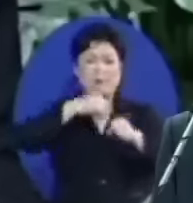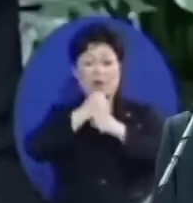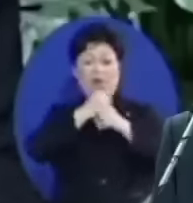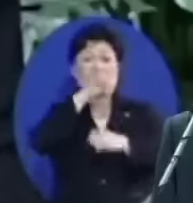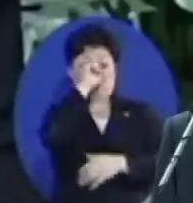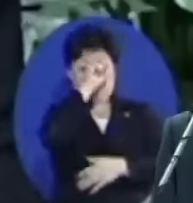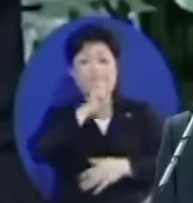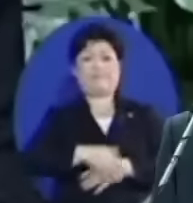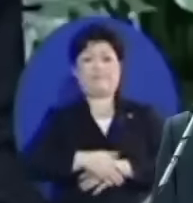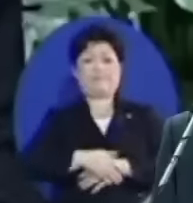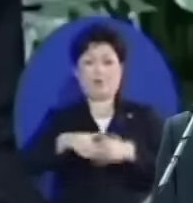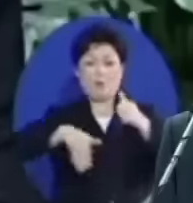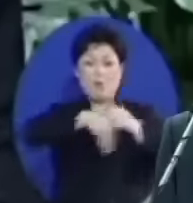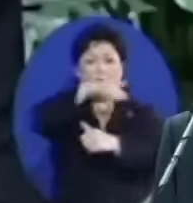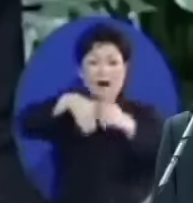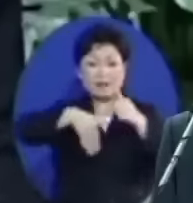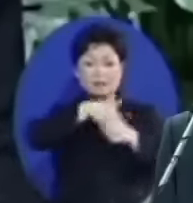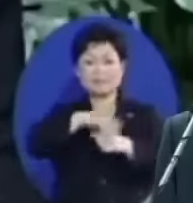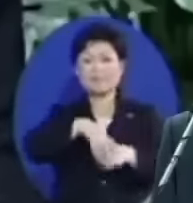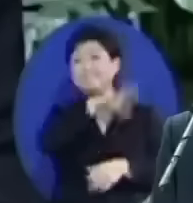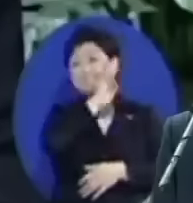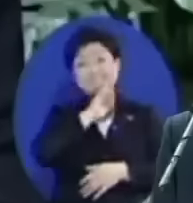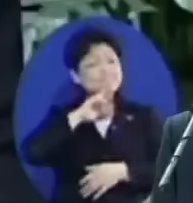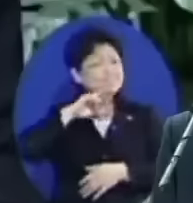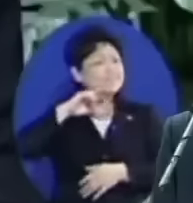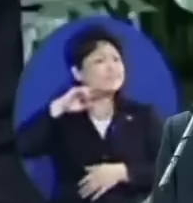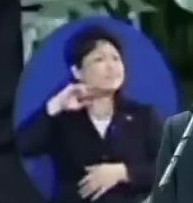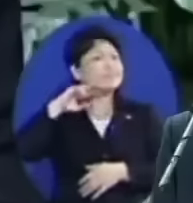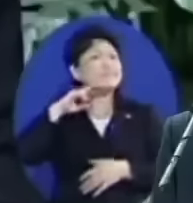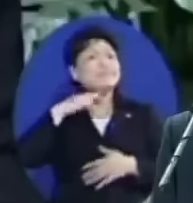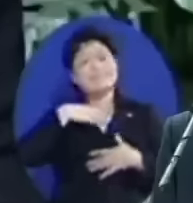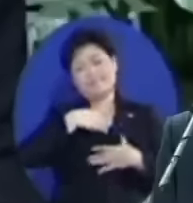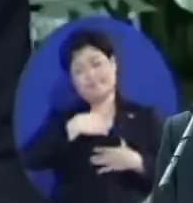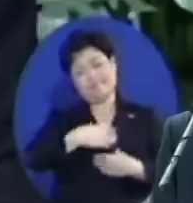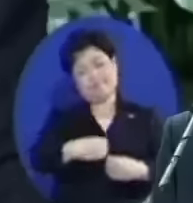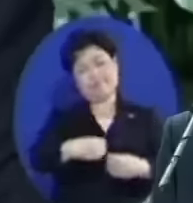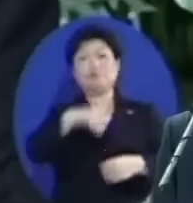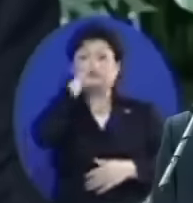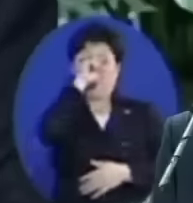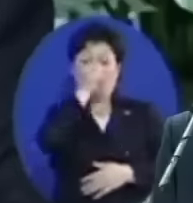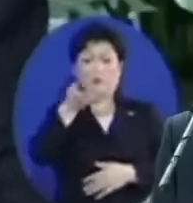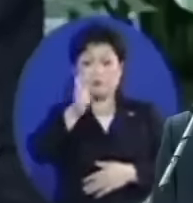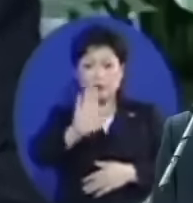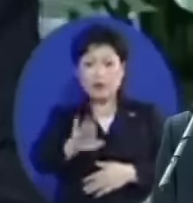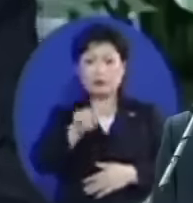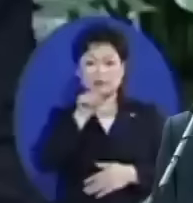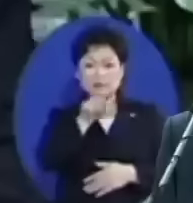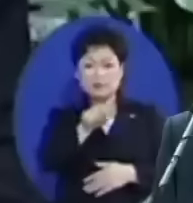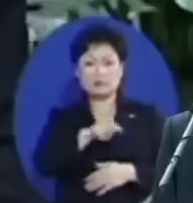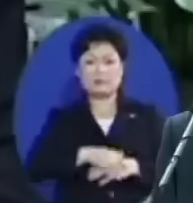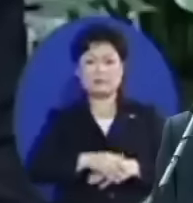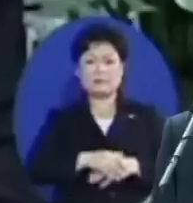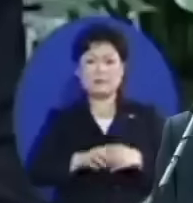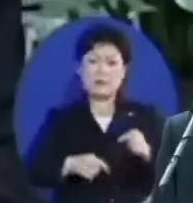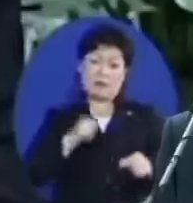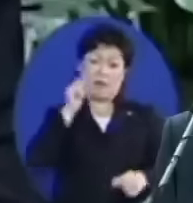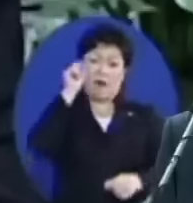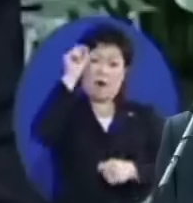좋습니다. 환경이 편안하고 안락하고 아름다우면 좋지요. 그러나 그것이